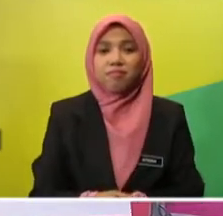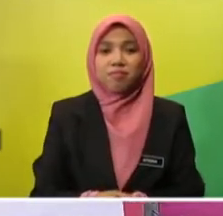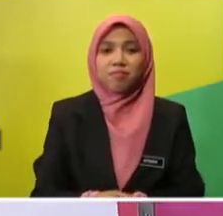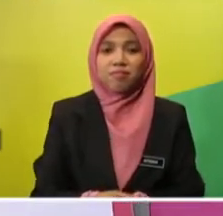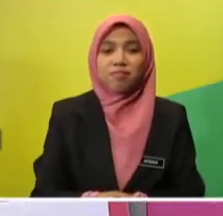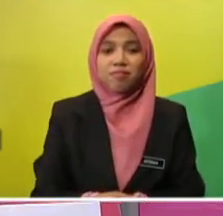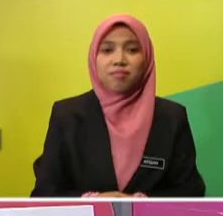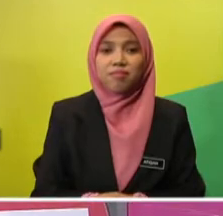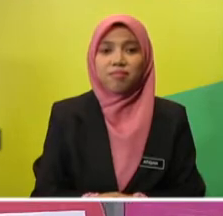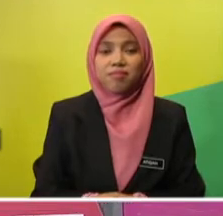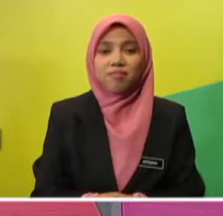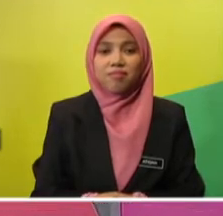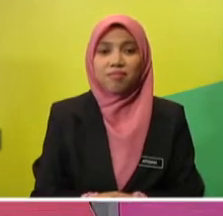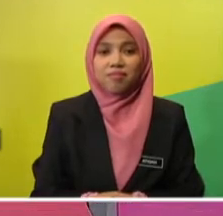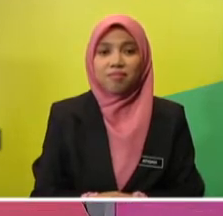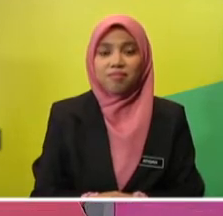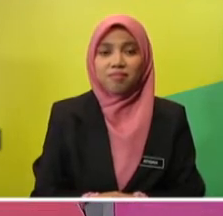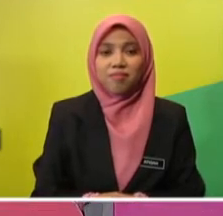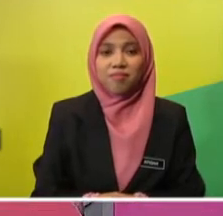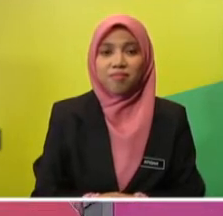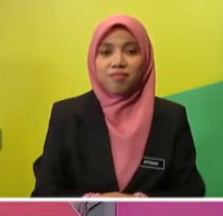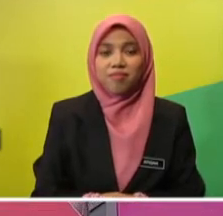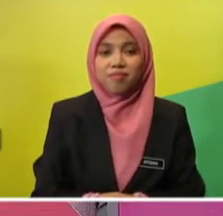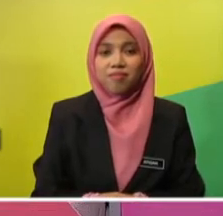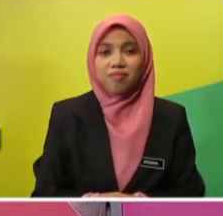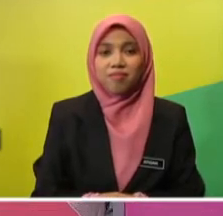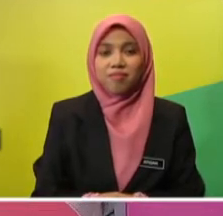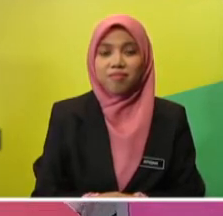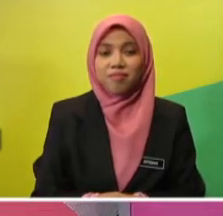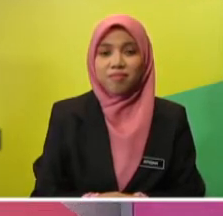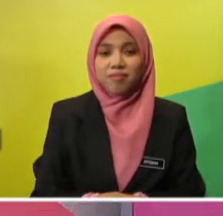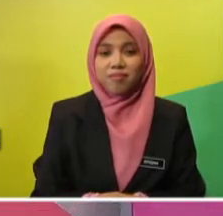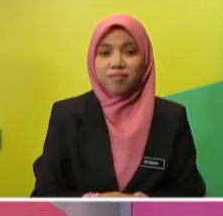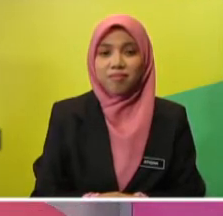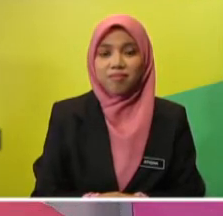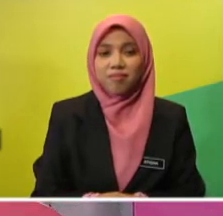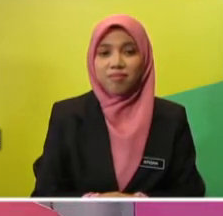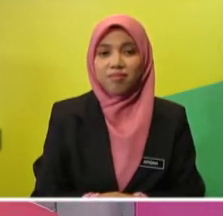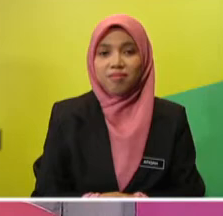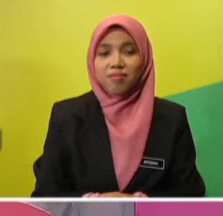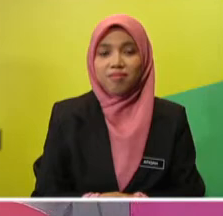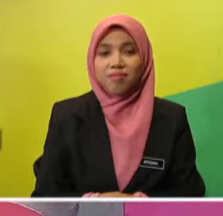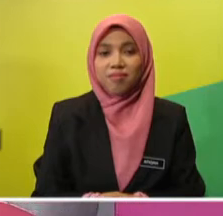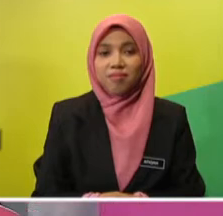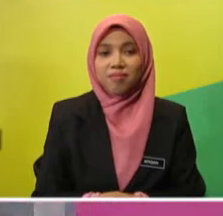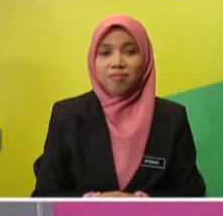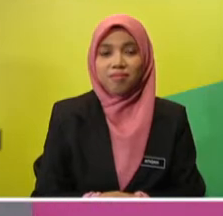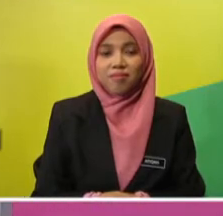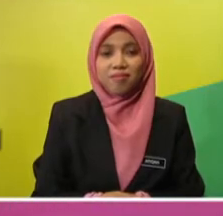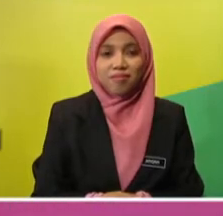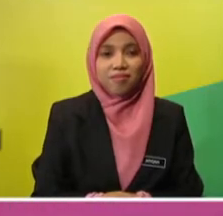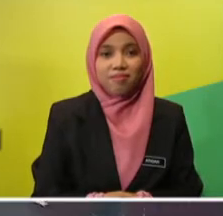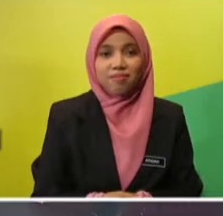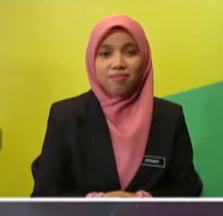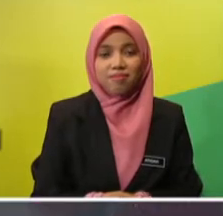yang kelirukan saya. Faham. Saya rasa. Gambar, kan? Ya. Lepas ni saya dah faham betul-betul, cikgu. Okey.